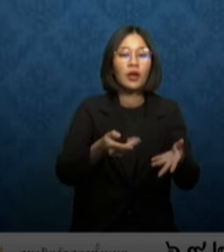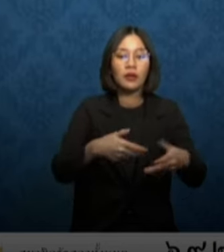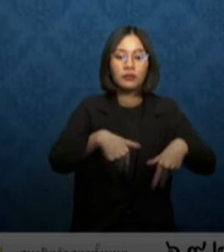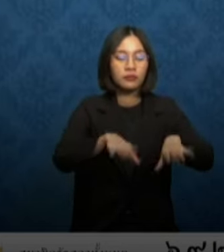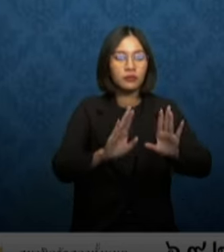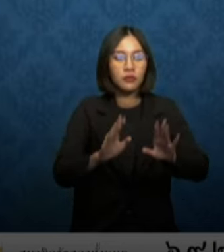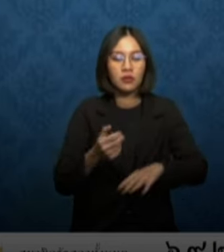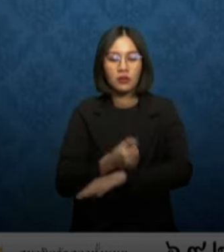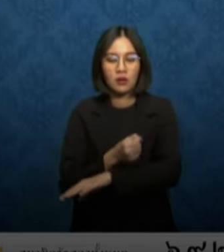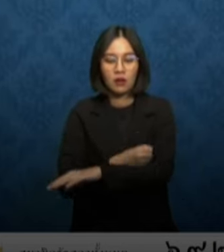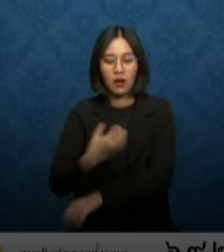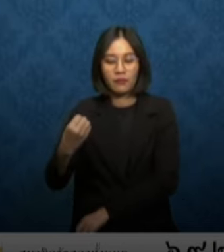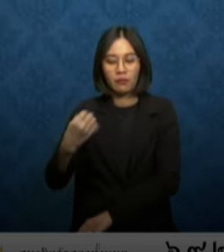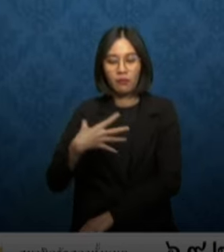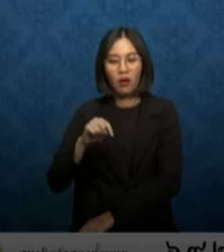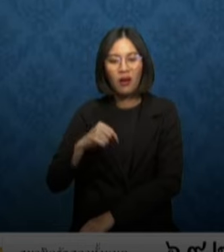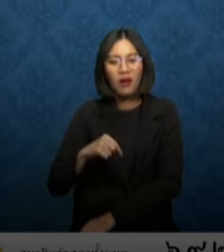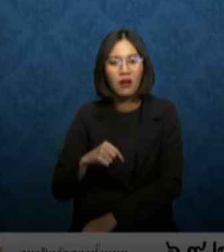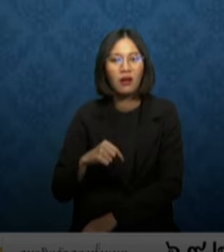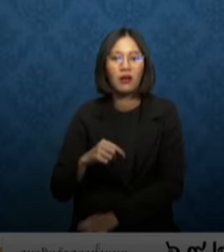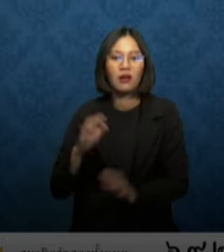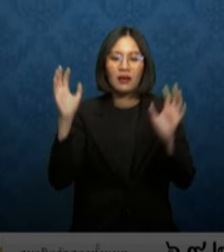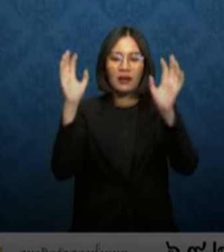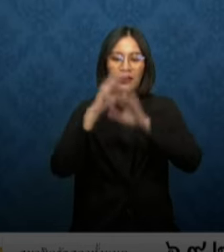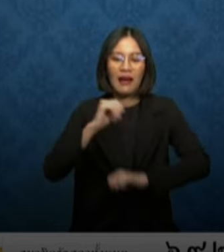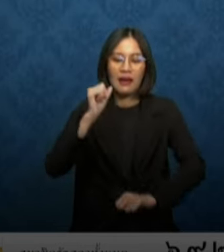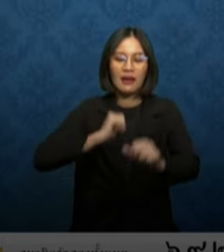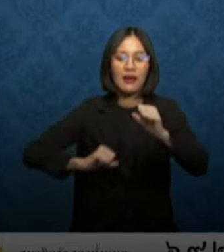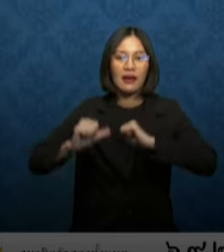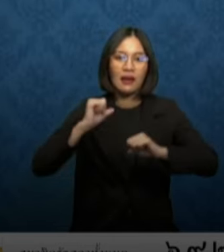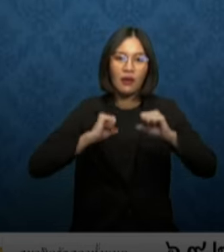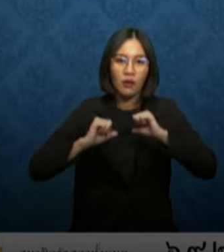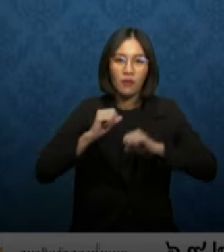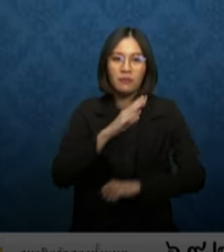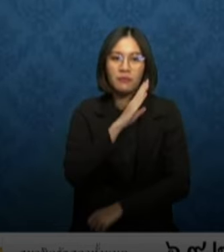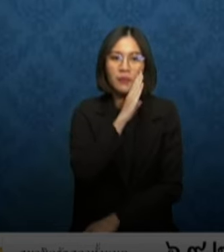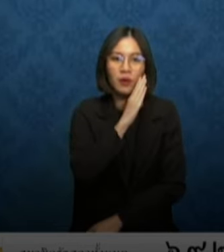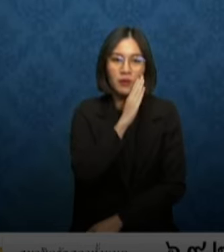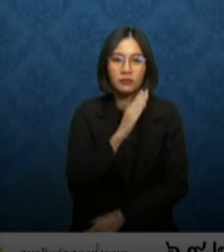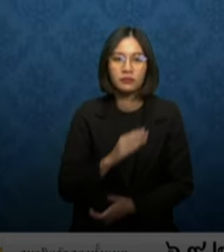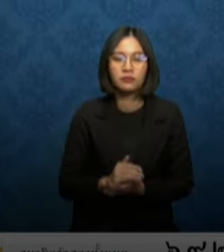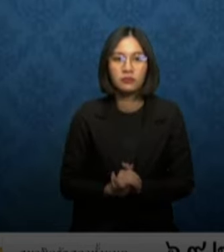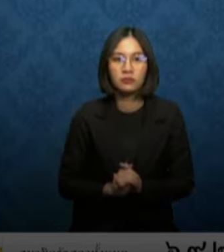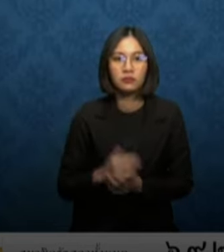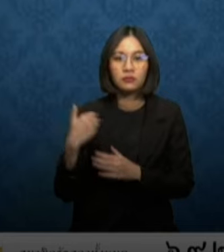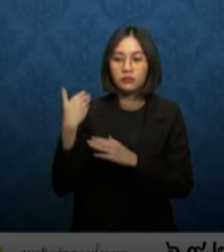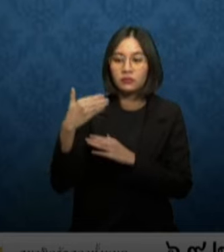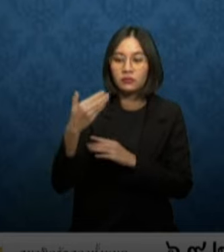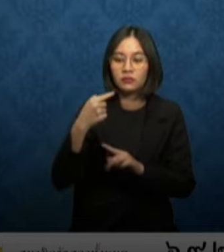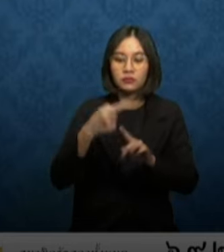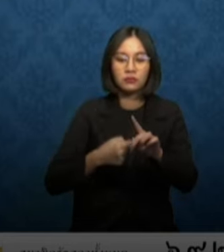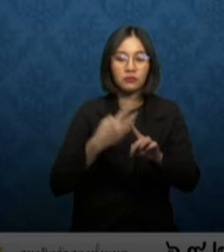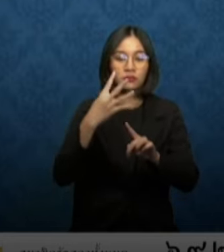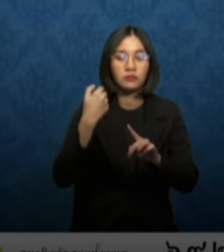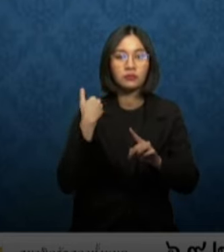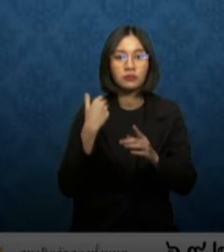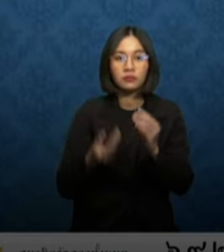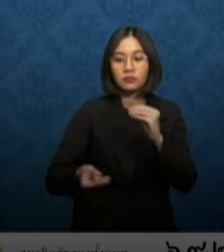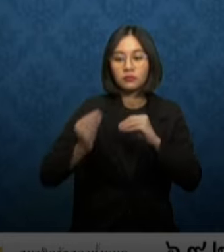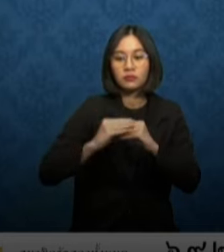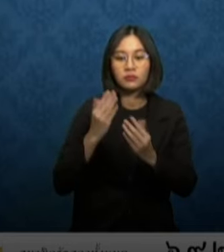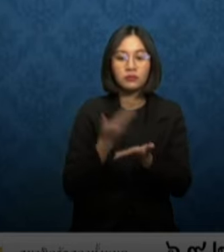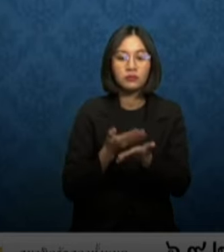พี่น้องรายงานบอกกับผมว่านี่มันยิ่งกว่าละครน้ำเน่าชัดๆต่อมาเดือนเมษายนมีการปรับค่าจ้าง